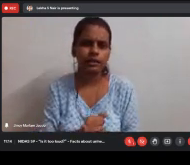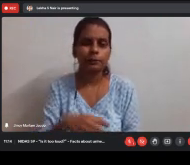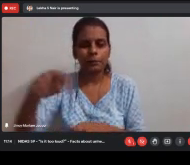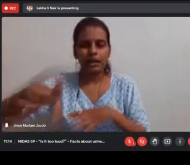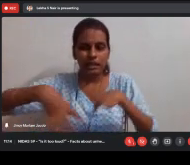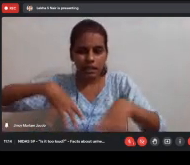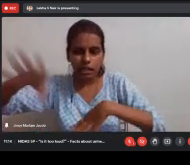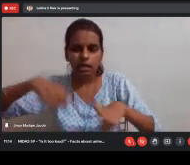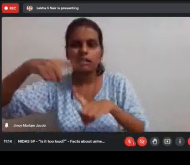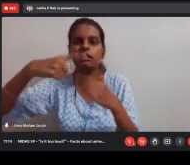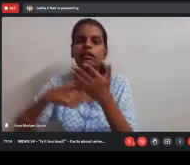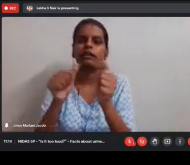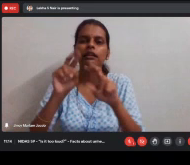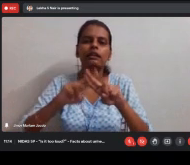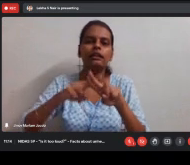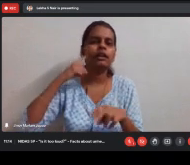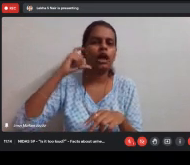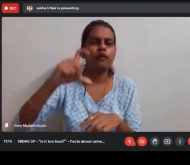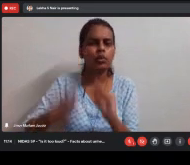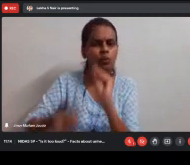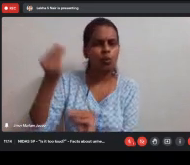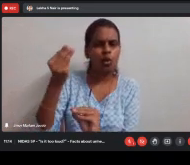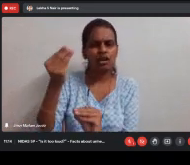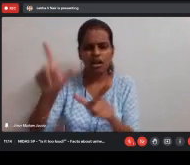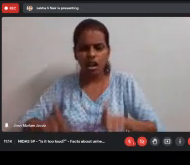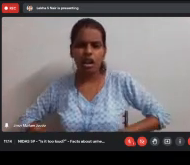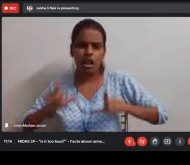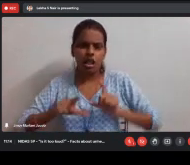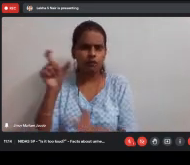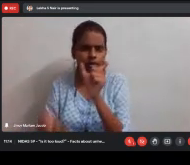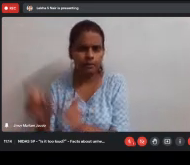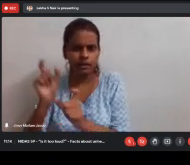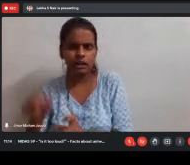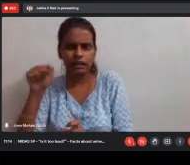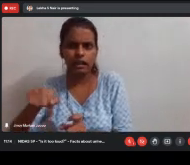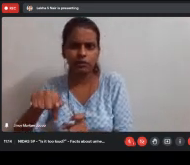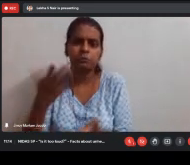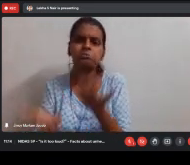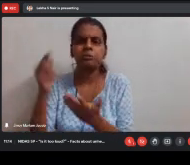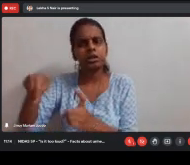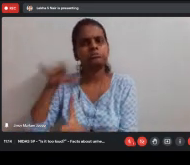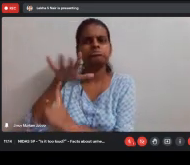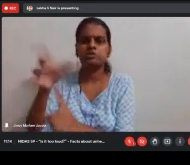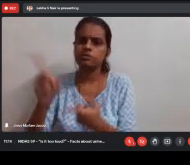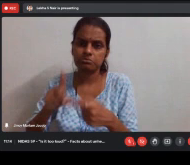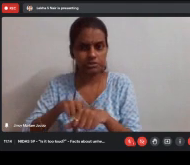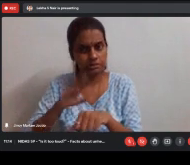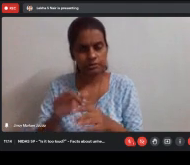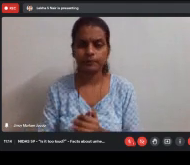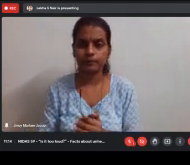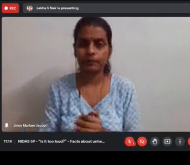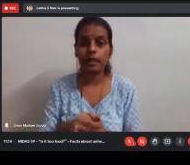ശ്വസിച്ചാലും നമുക്ക് പ്രോബ്ലം വരുമെന്ന് പറയുന്നത് പോലെ, തൊഴിൽ സംബന്ധമല്ലാത്ത ശബ്ദങ്ങൾ നമുക്ക് ട്രാഫിക്കിൽ,